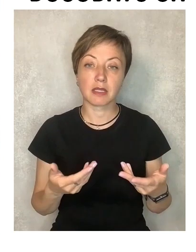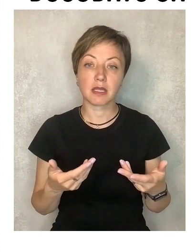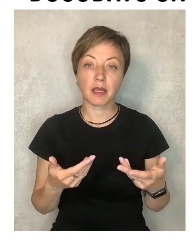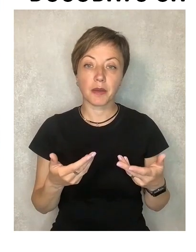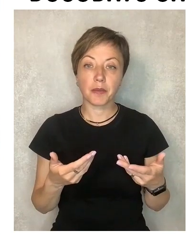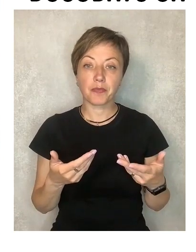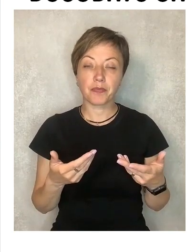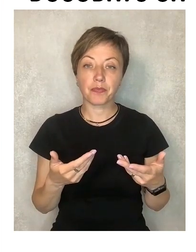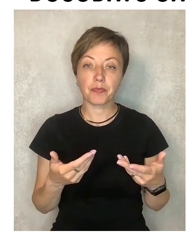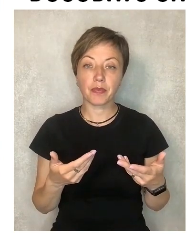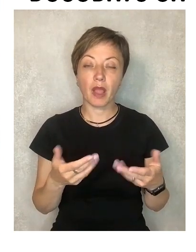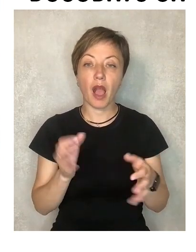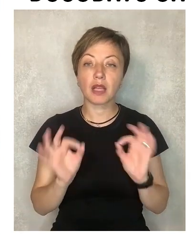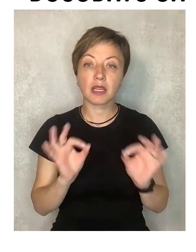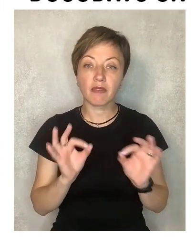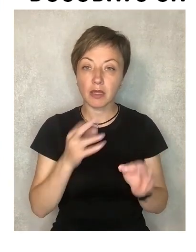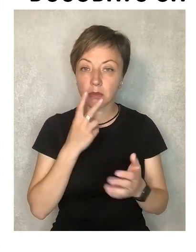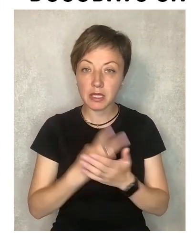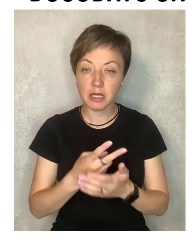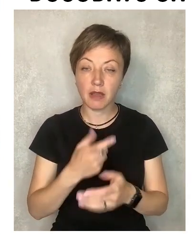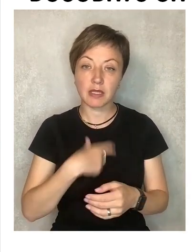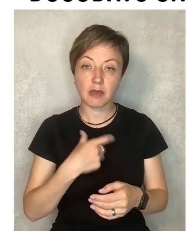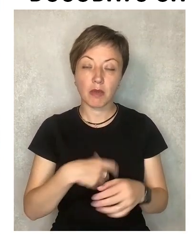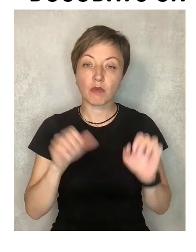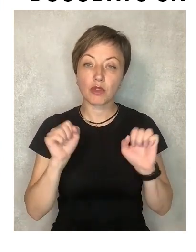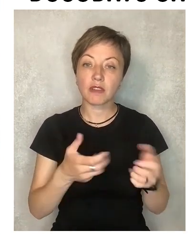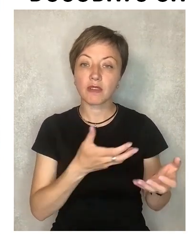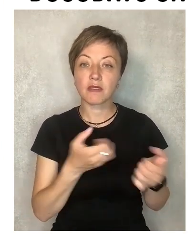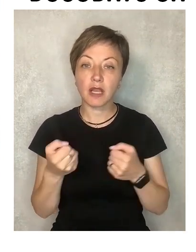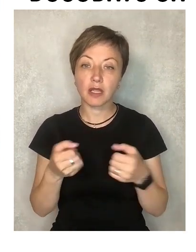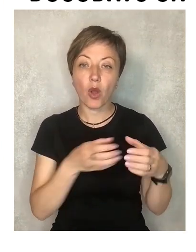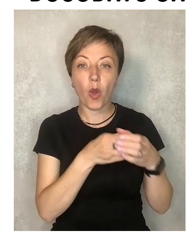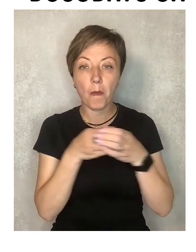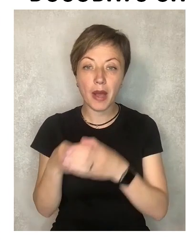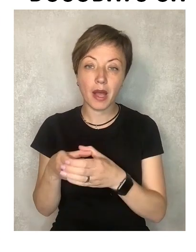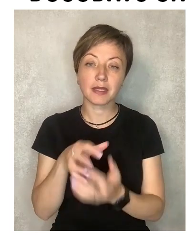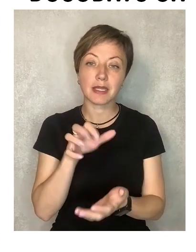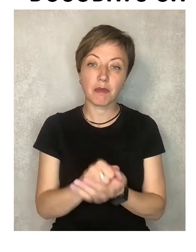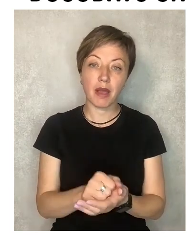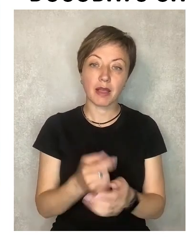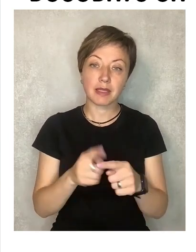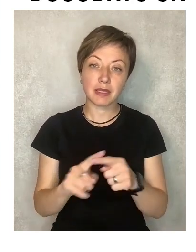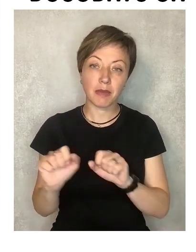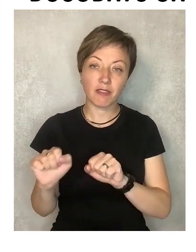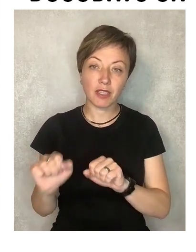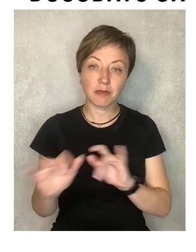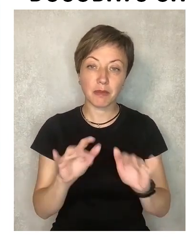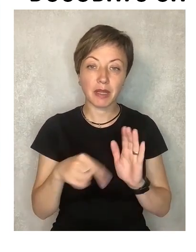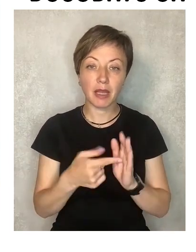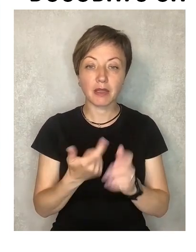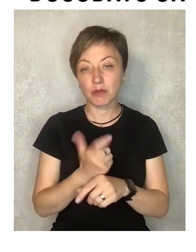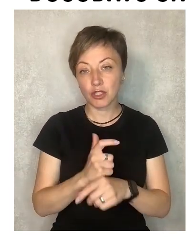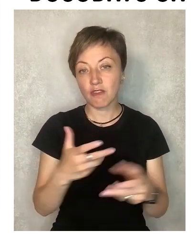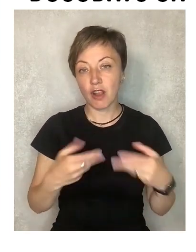я не знаю, адекватне представлення себе, можливо, взяти вашу команду, яка займається адвокаційним питанням. Це справляє більше враження і може мати